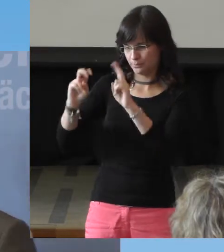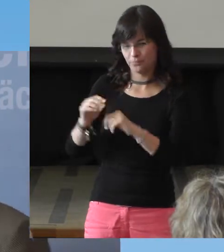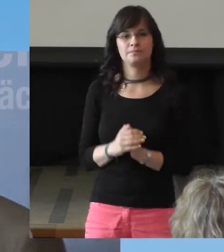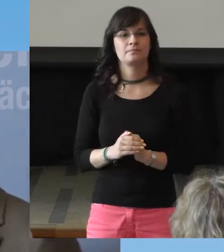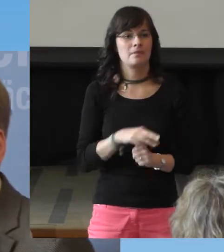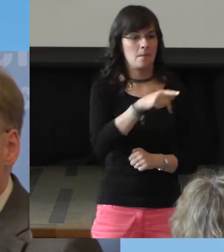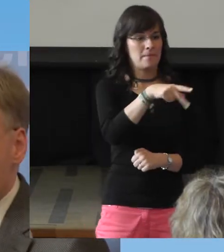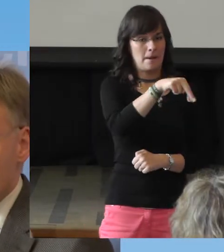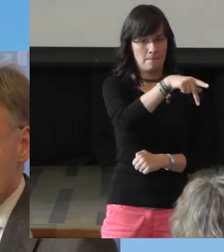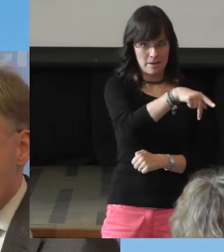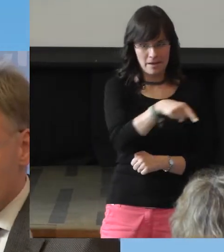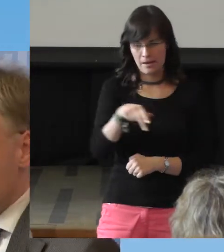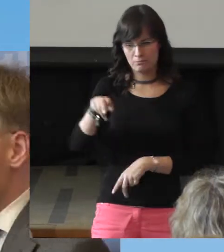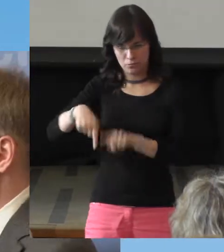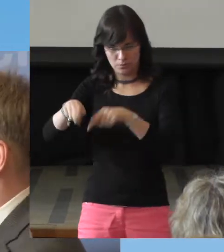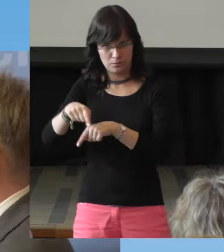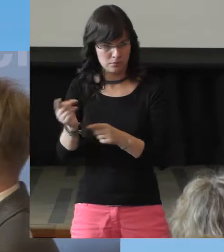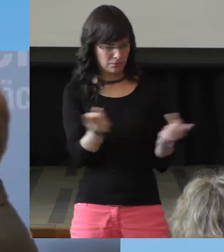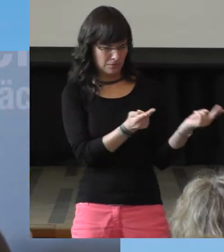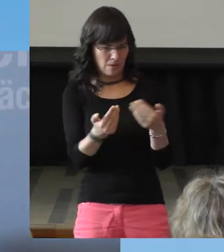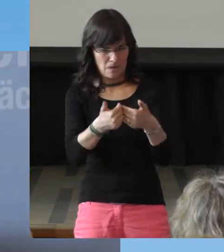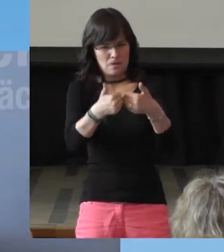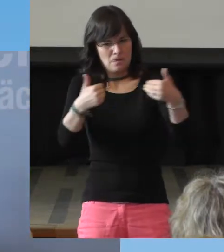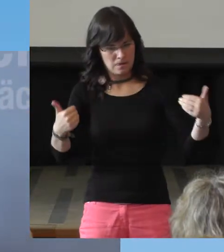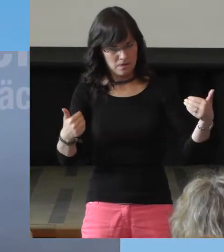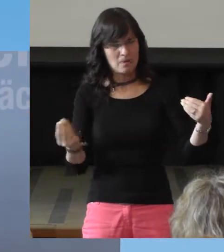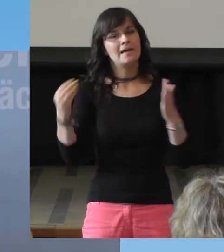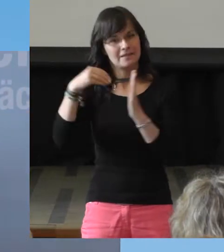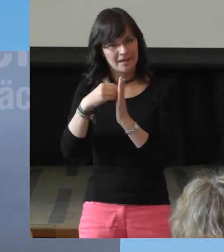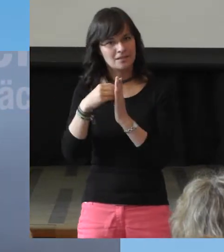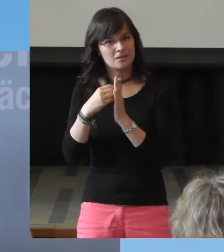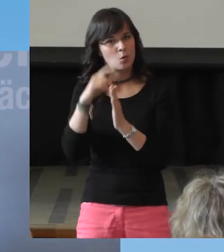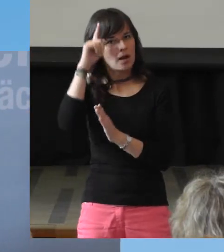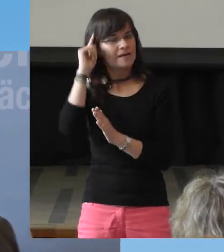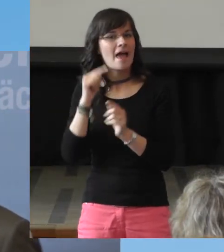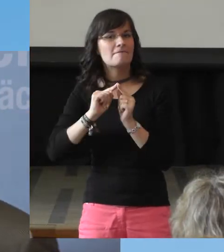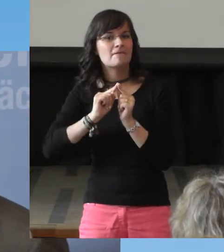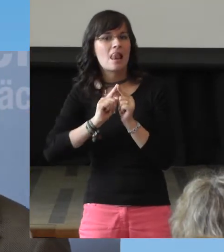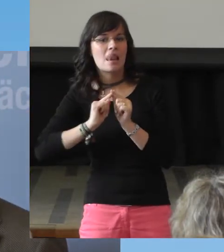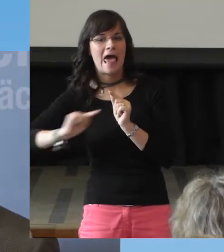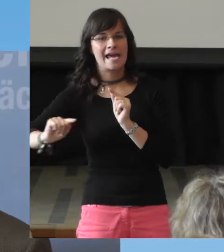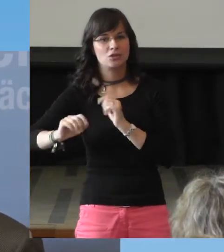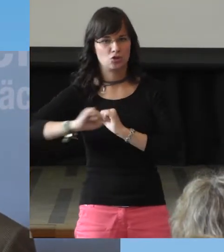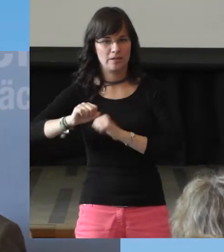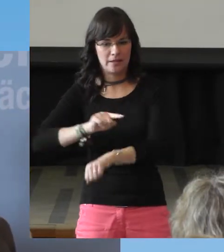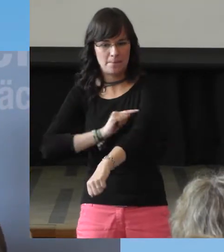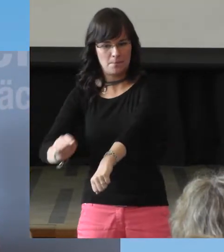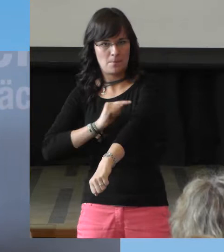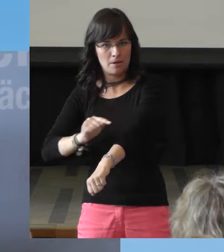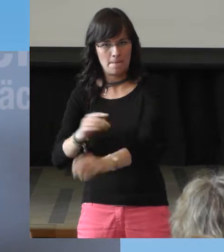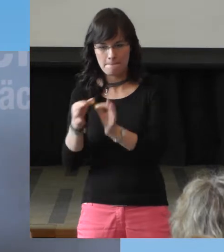natürlich auch die Messung von den Nervenleitgeschwindigkeiten. Herr Professor Färber hat es ja eben erwähnt und gegebenenfalls auch eine